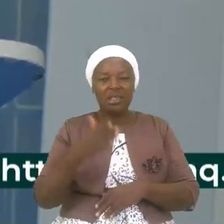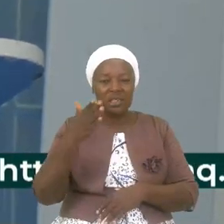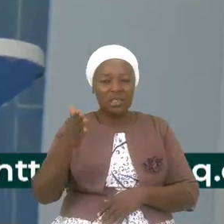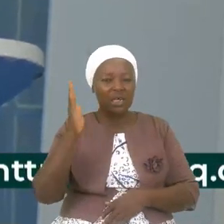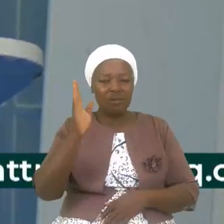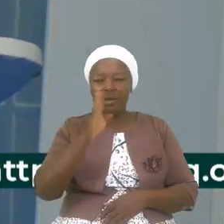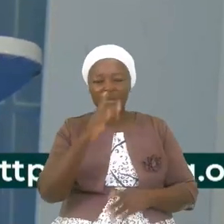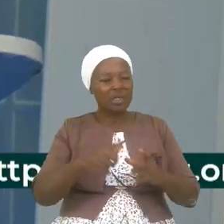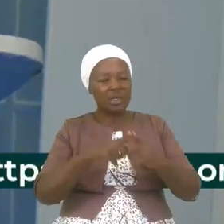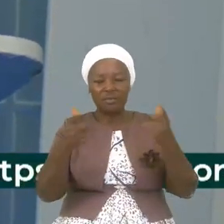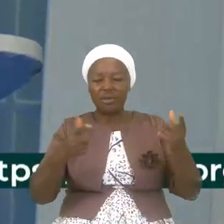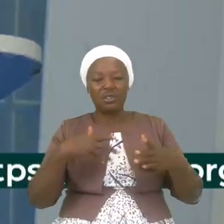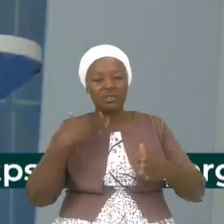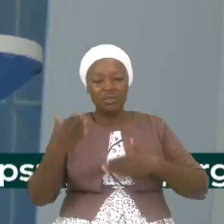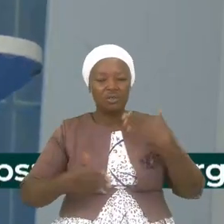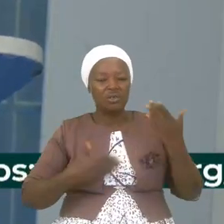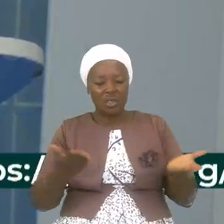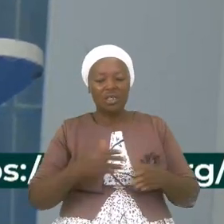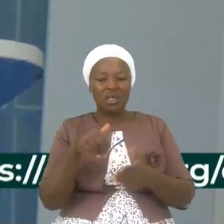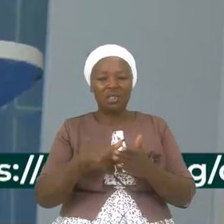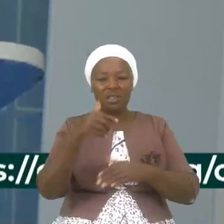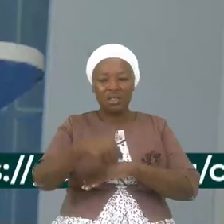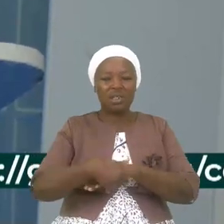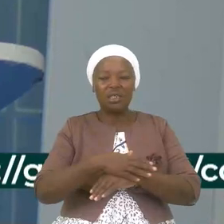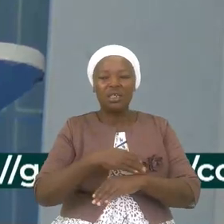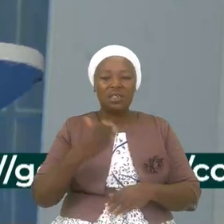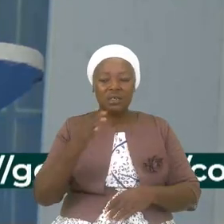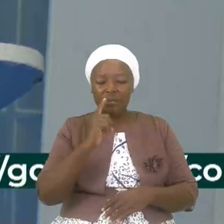Il y aura la joie ce soir.